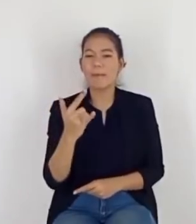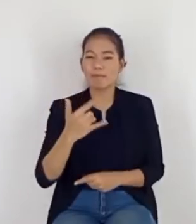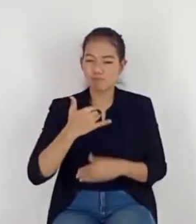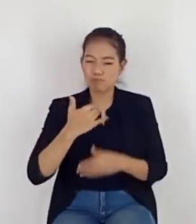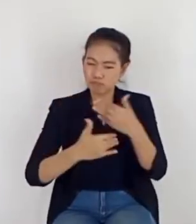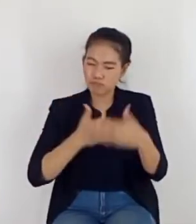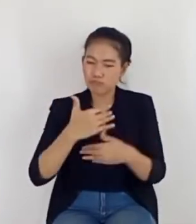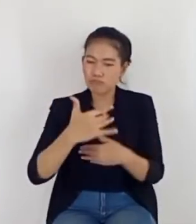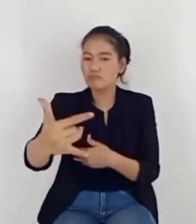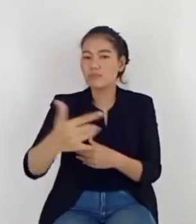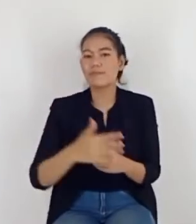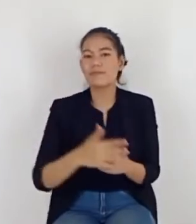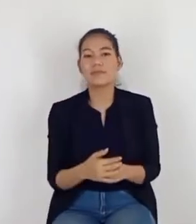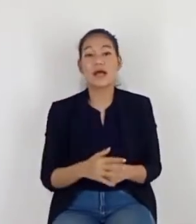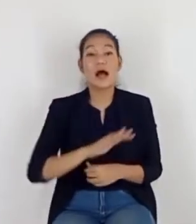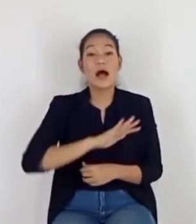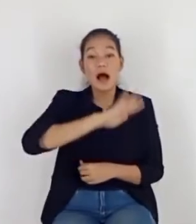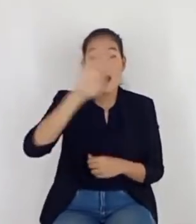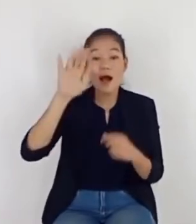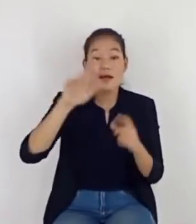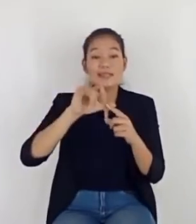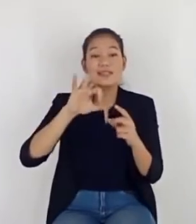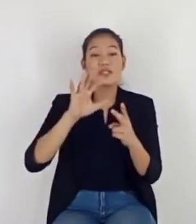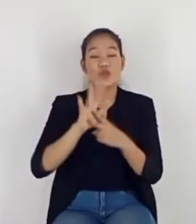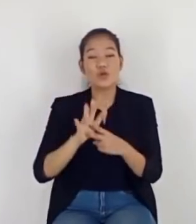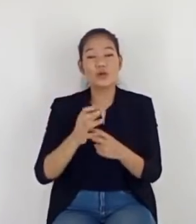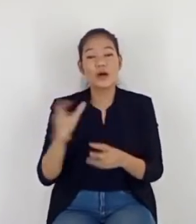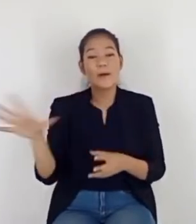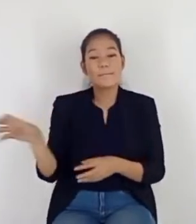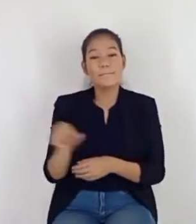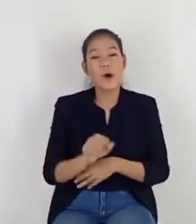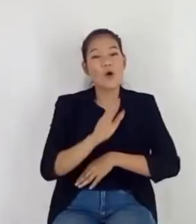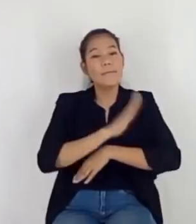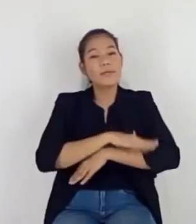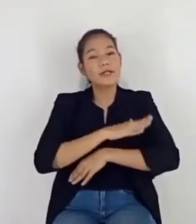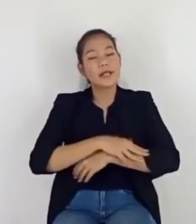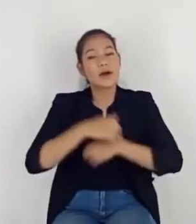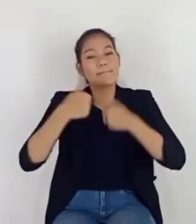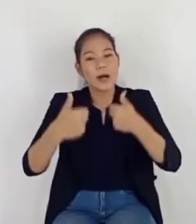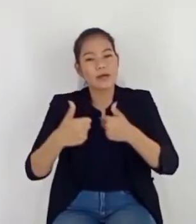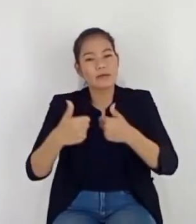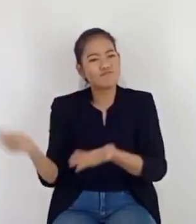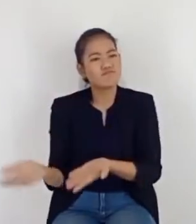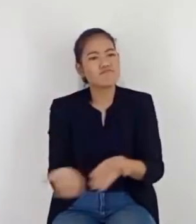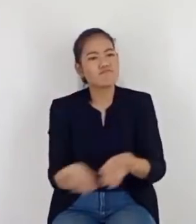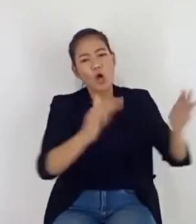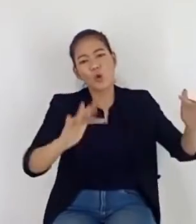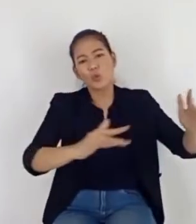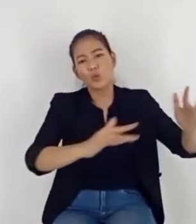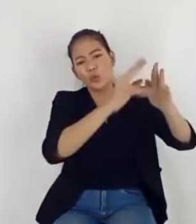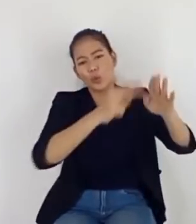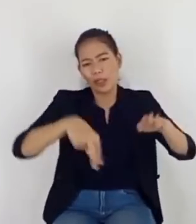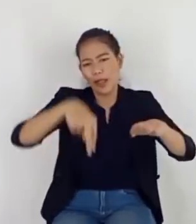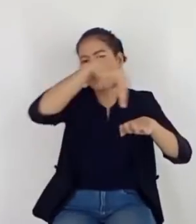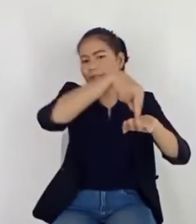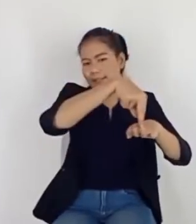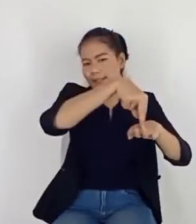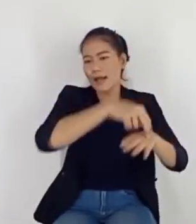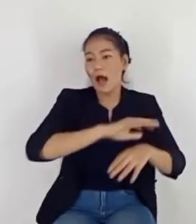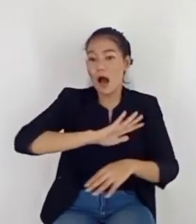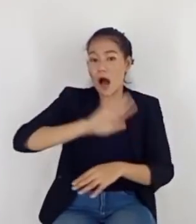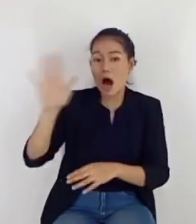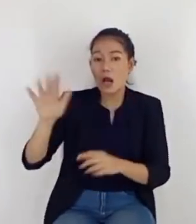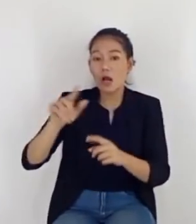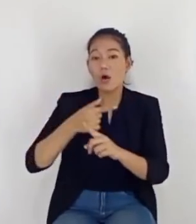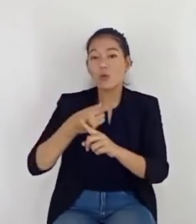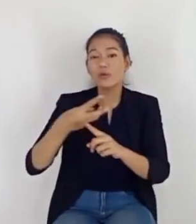selama-lamanya. Hai Sion, pembawa kabar baik, naiklah ke atas gunung yang tinggi. Hai